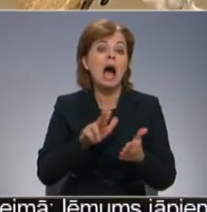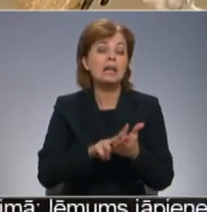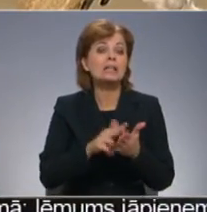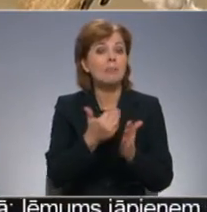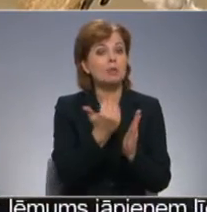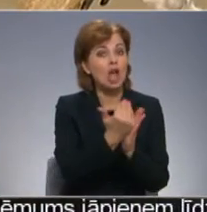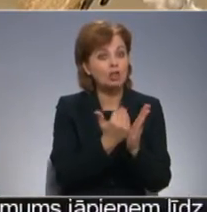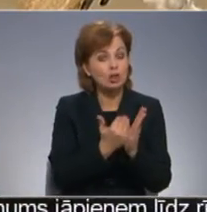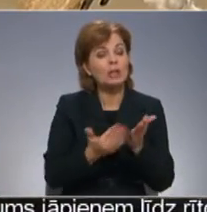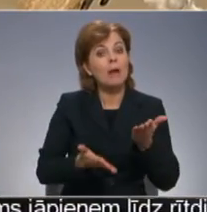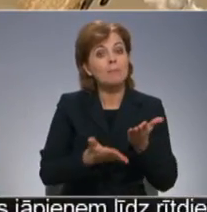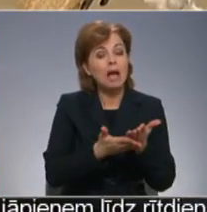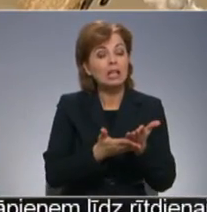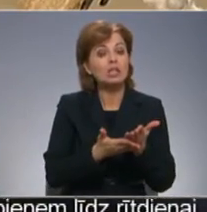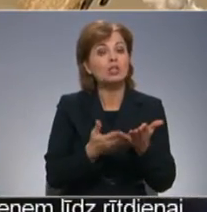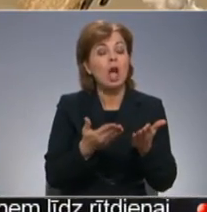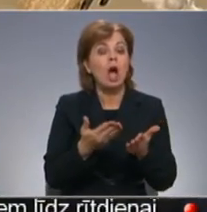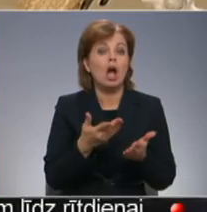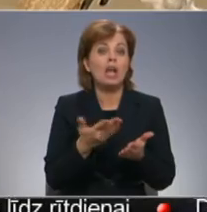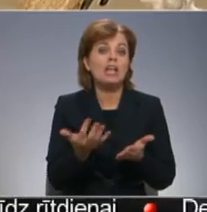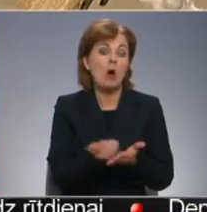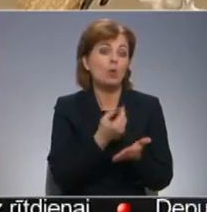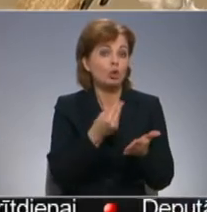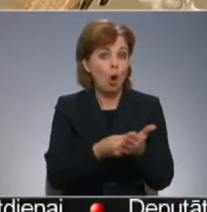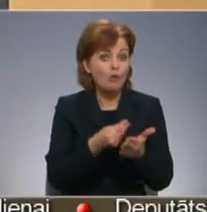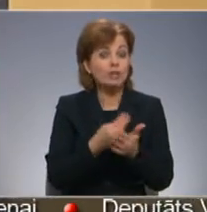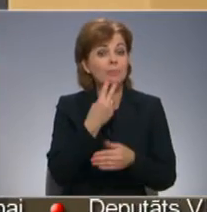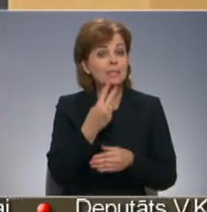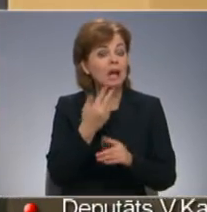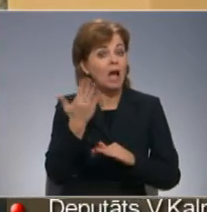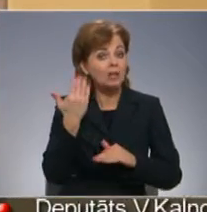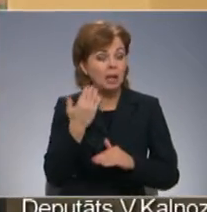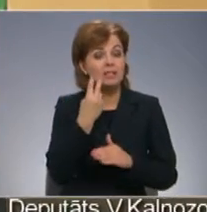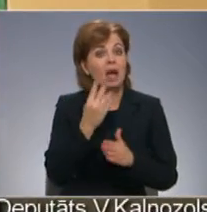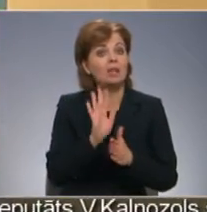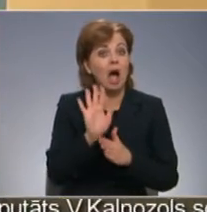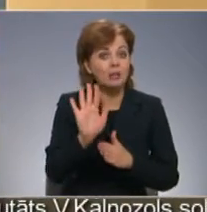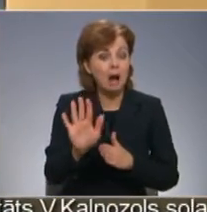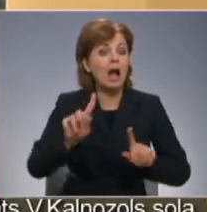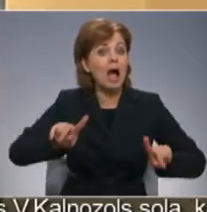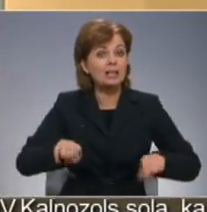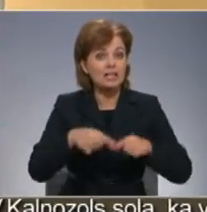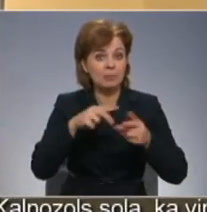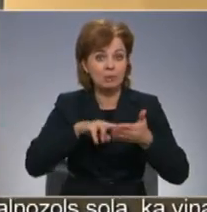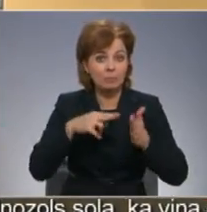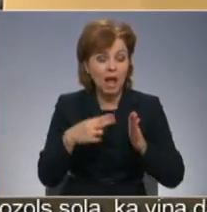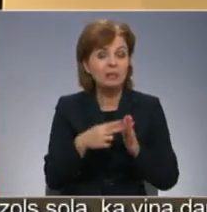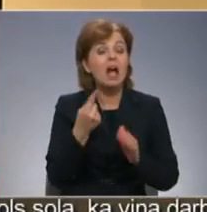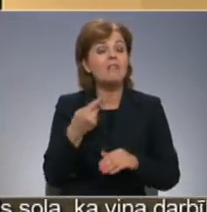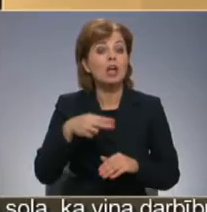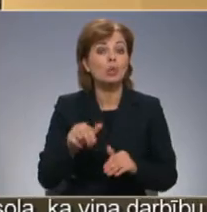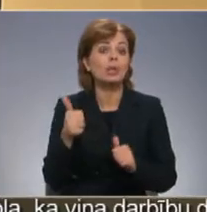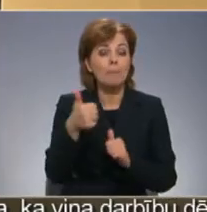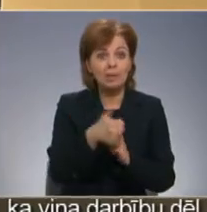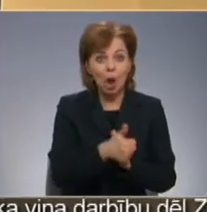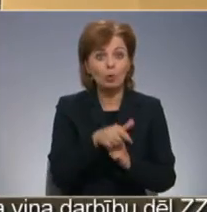kas palīdzēja iegūt šo novērtējumu. Šādā procesā, protams, skatās ne tikai atpakaļ, bet arī uz priekšu uz tālākiem attīstības plāniem. Viena no tām